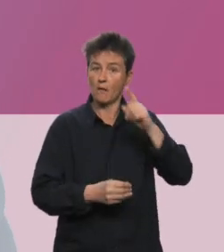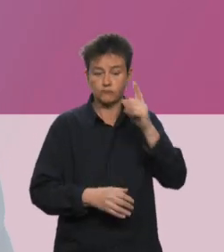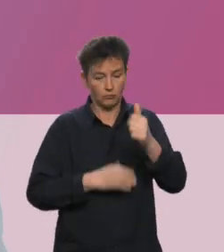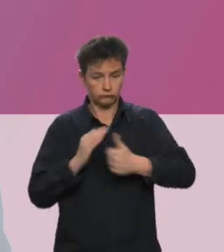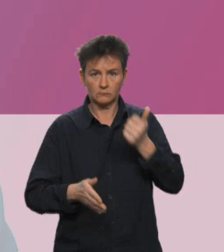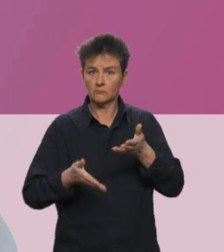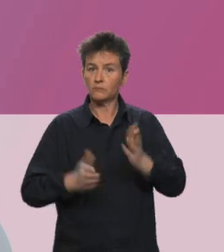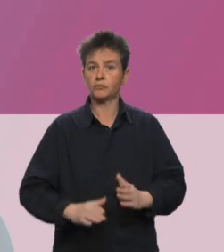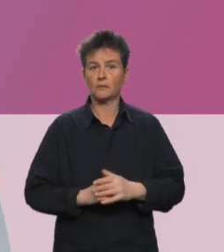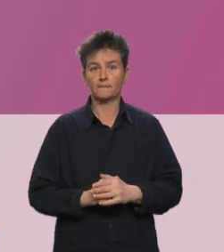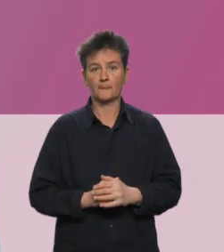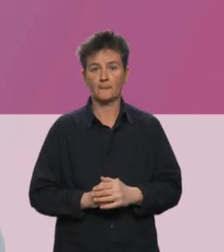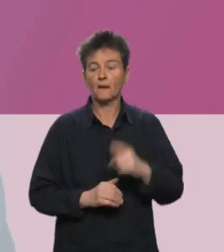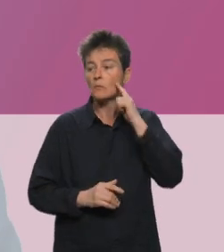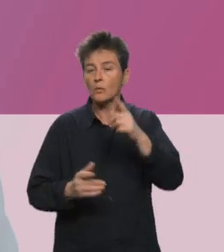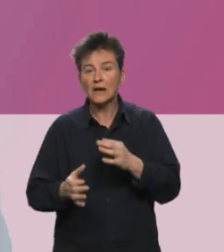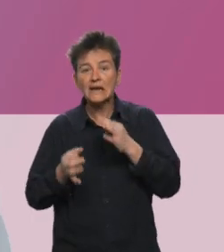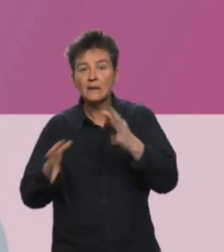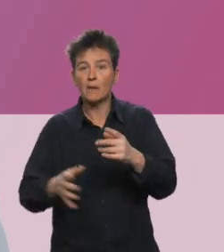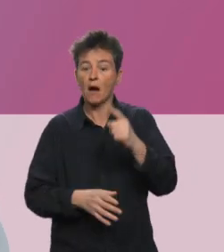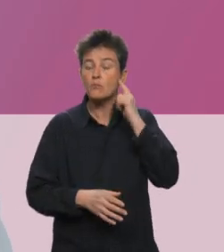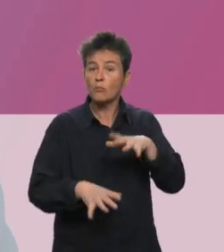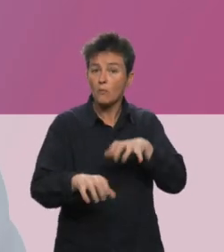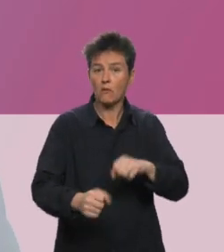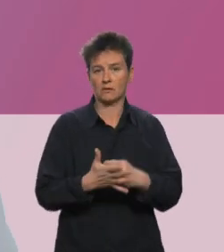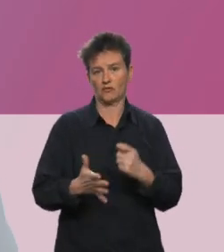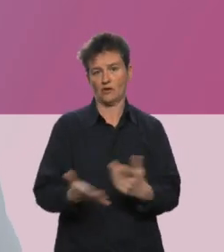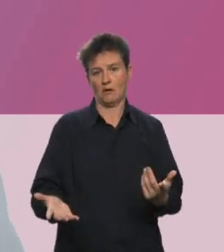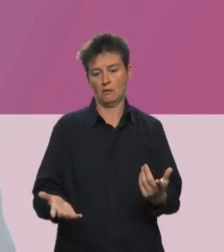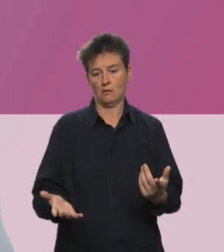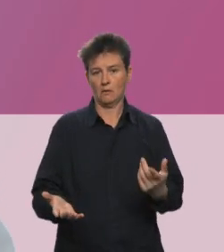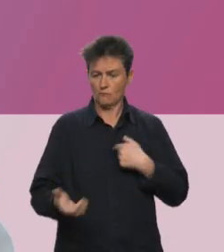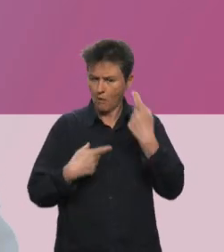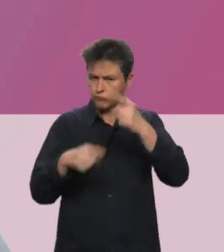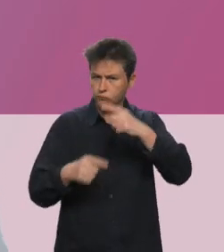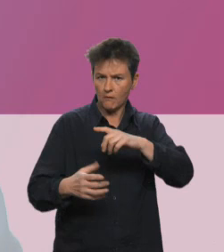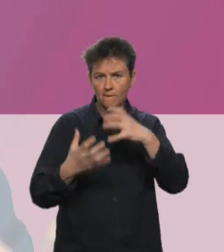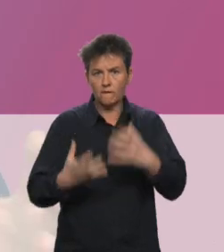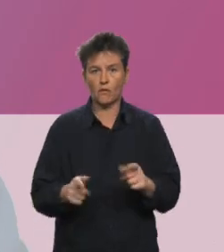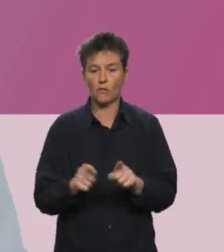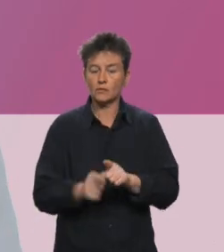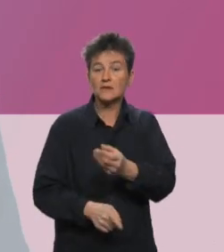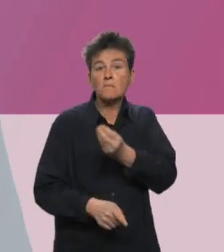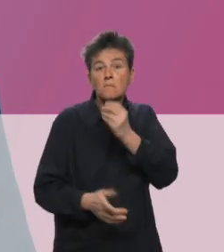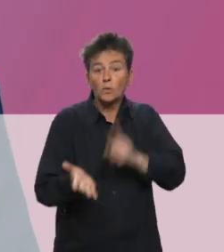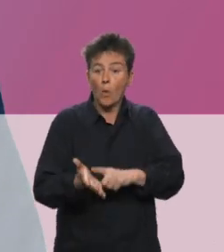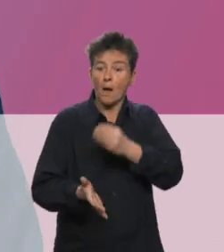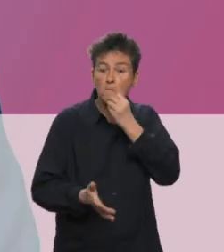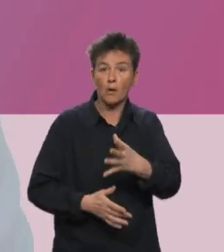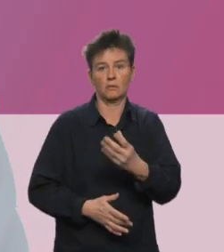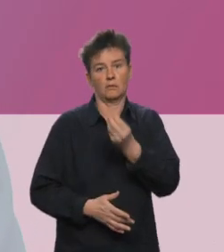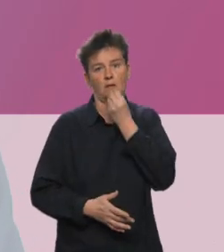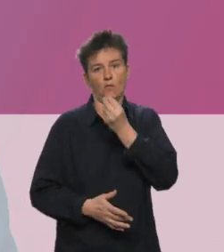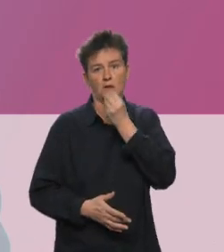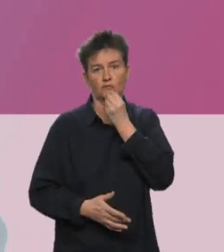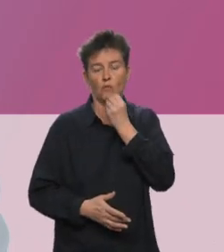notre souveraineté, pour le climat et pour le pouvoir d'achat. J'ai défendu aussi le droit à une bonne alimentation